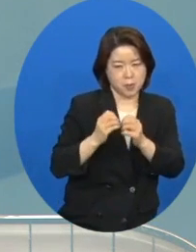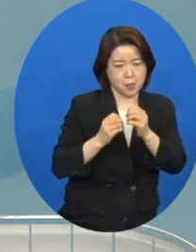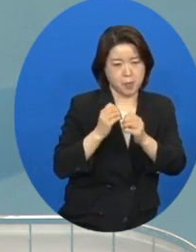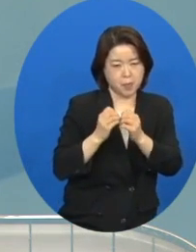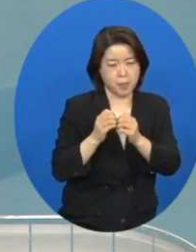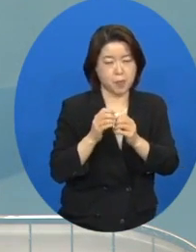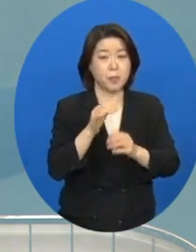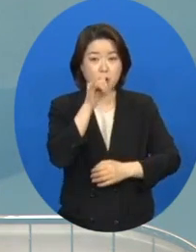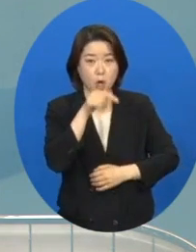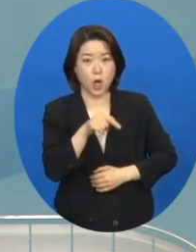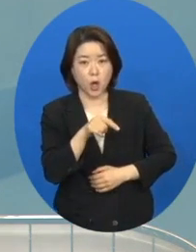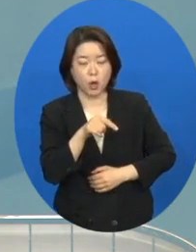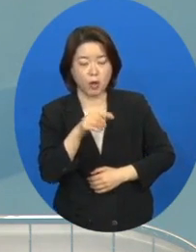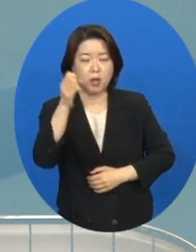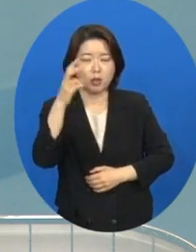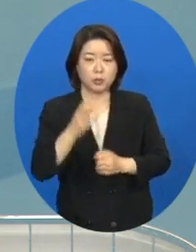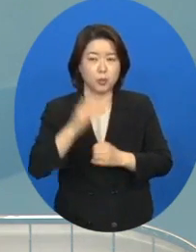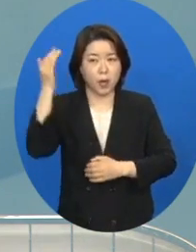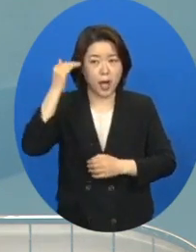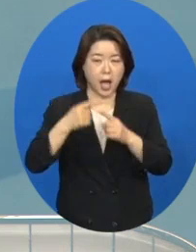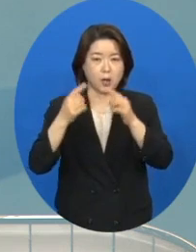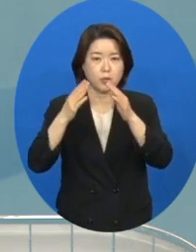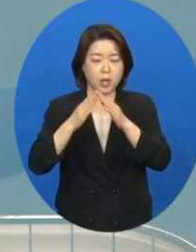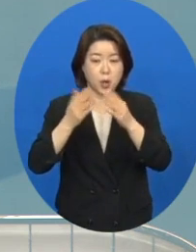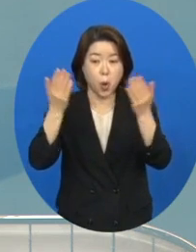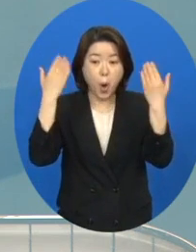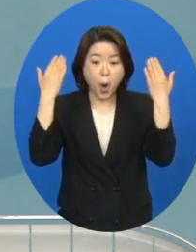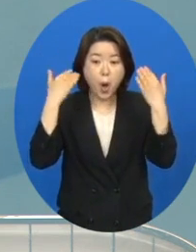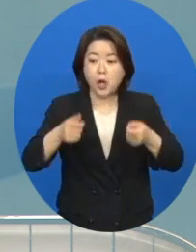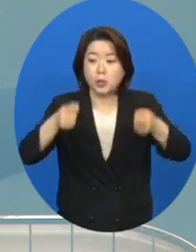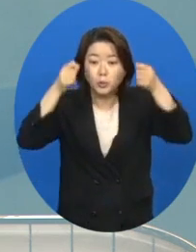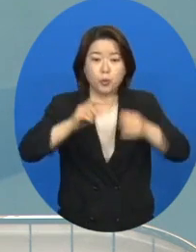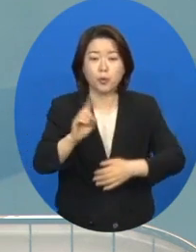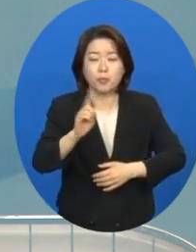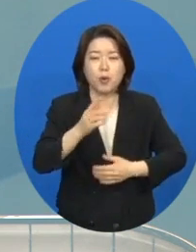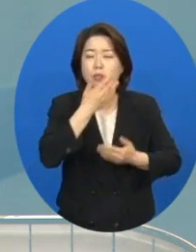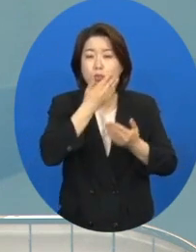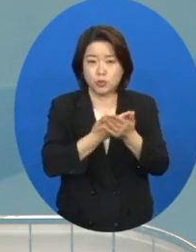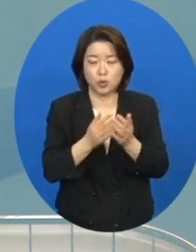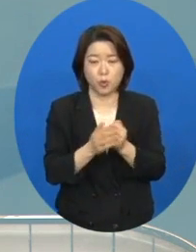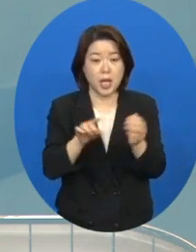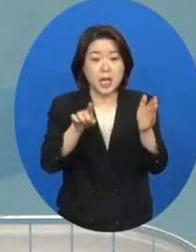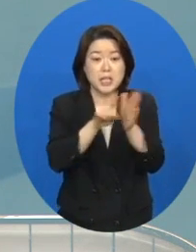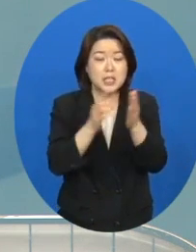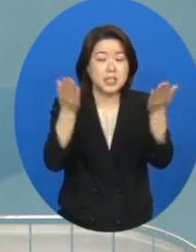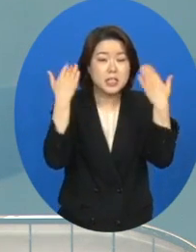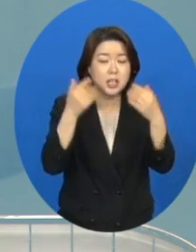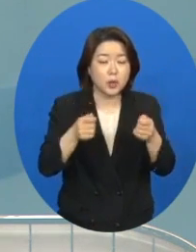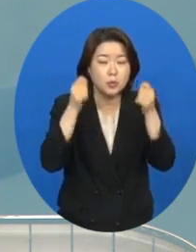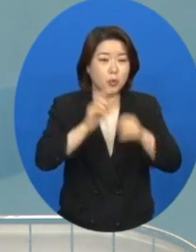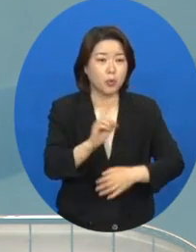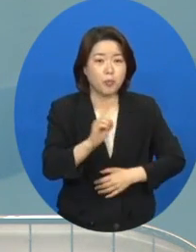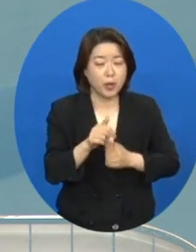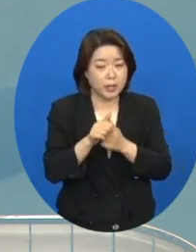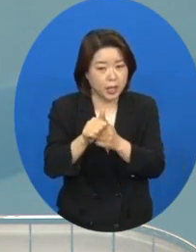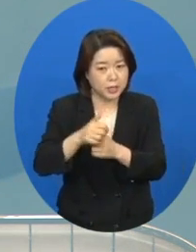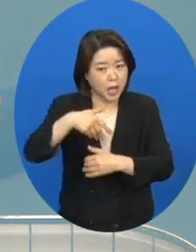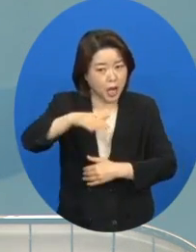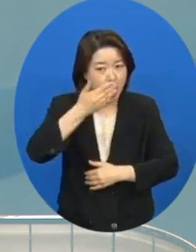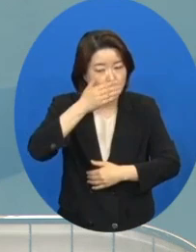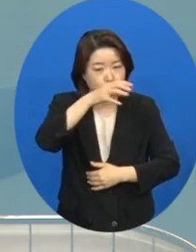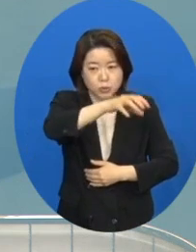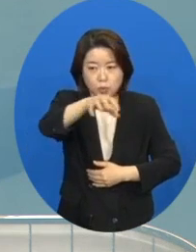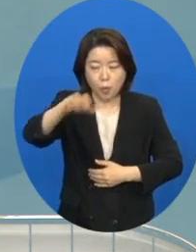거다. 한국교회는 학벌이 중요하다. 신학교 어디 출신이냐에 따라 나중에 갈 수 있는